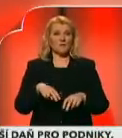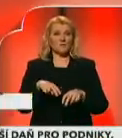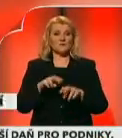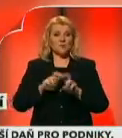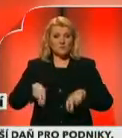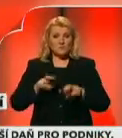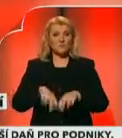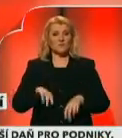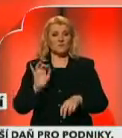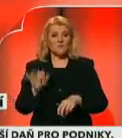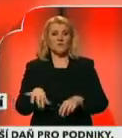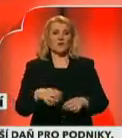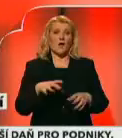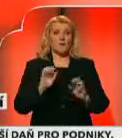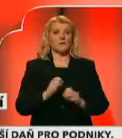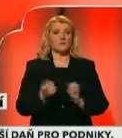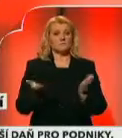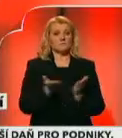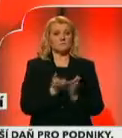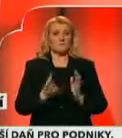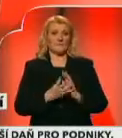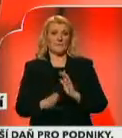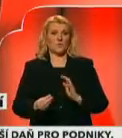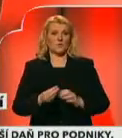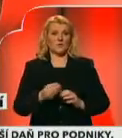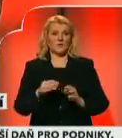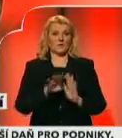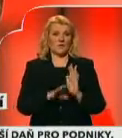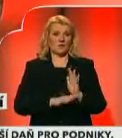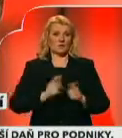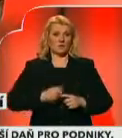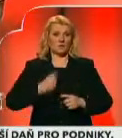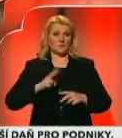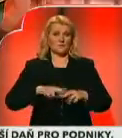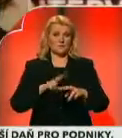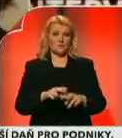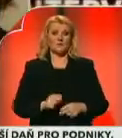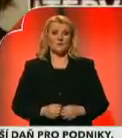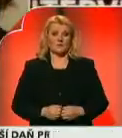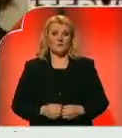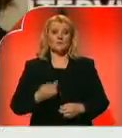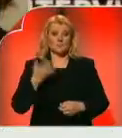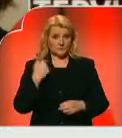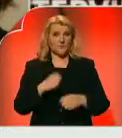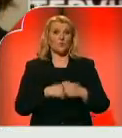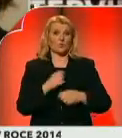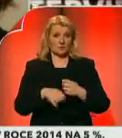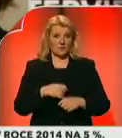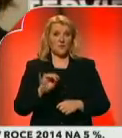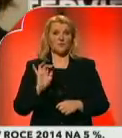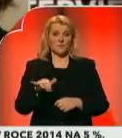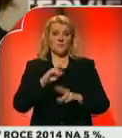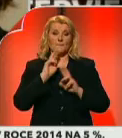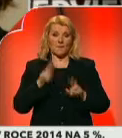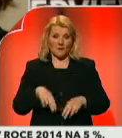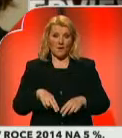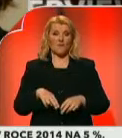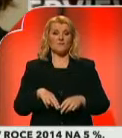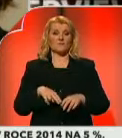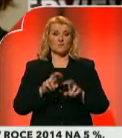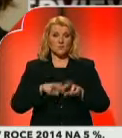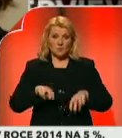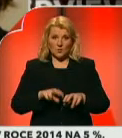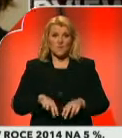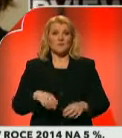abyste postupovali v souladu se zákonem nejvyšší právní síly? Ty právní analýzy jsme si samozřejmě udělali a vzhledem k tomu, že při posílání